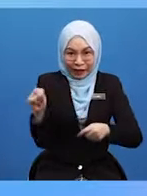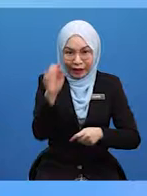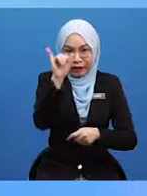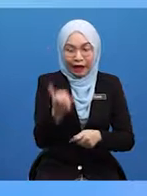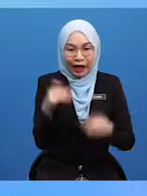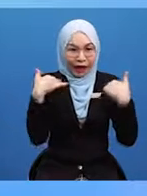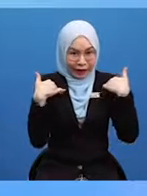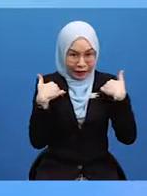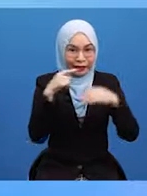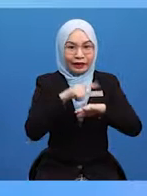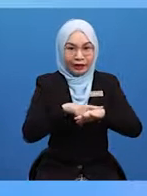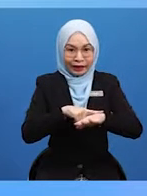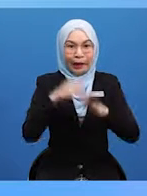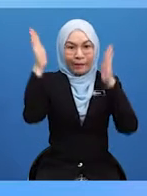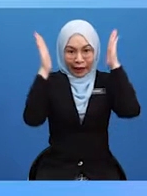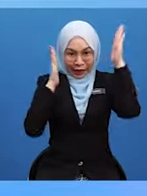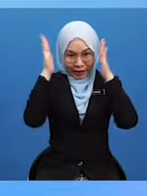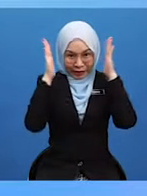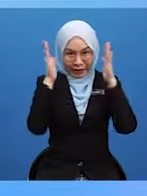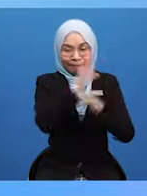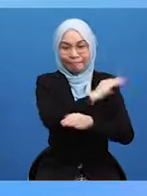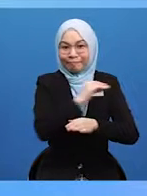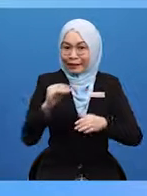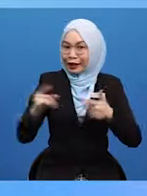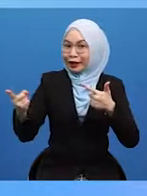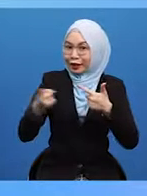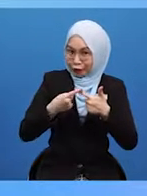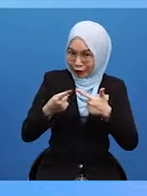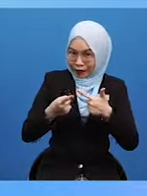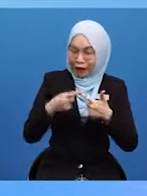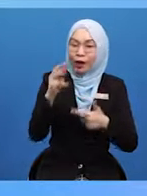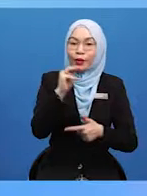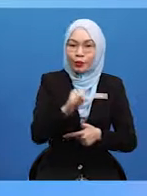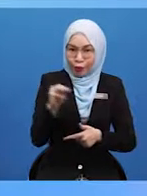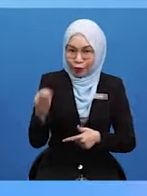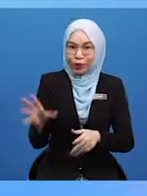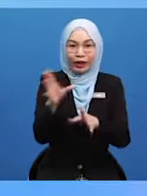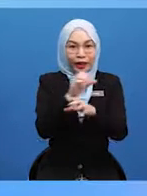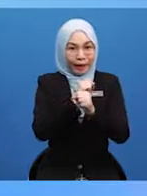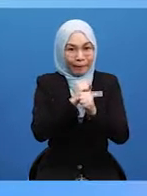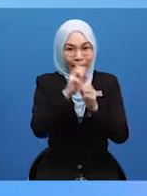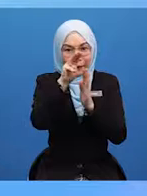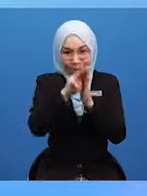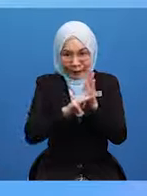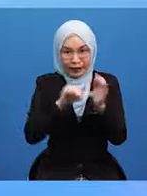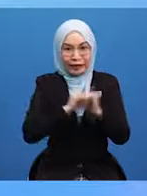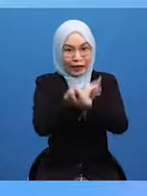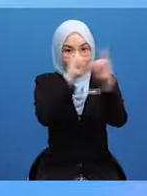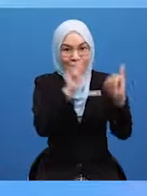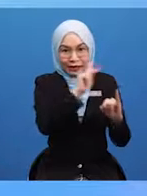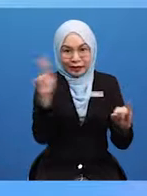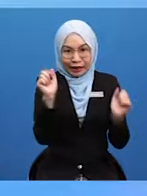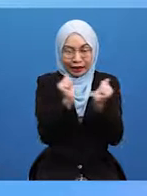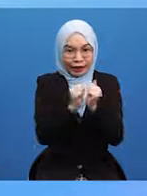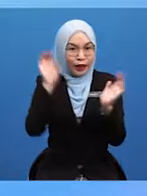di Malaysia. Yang kedua, murid dapat menjelaskan dengan contoh empat